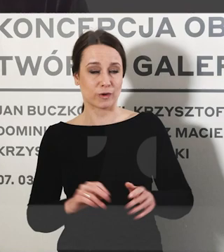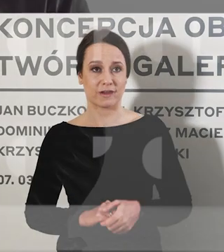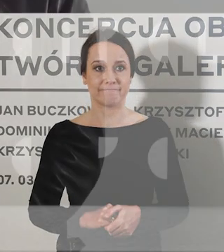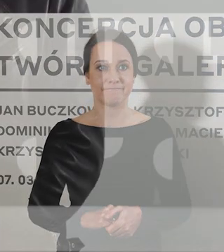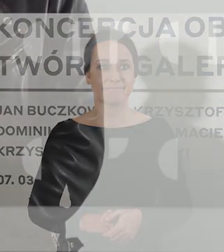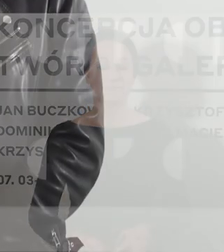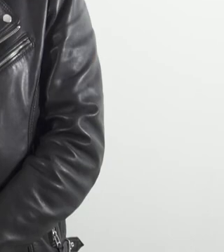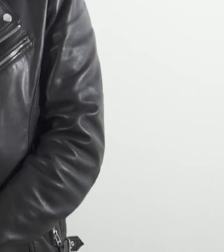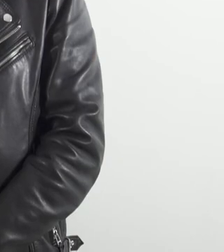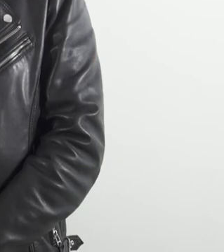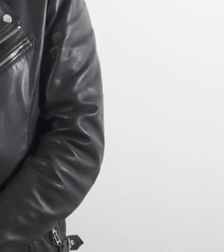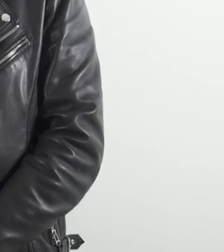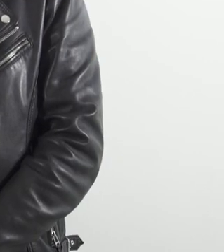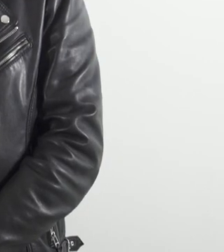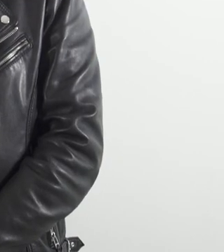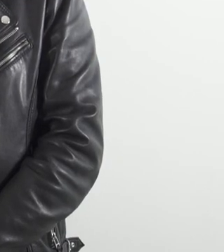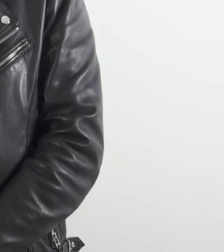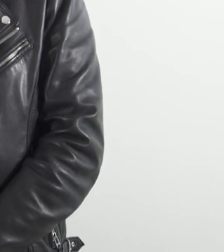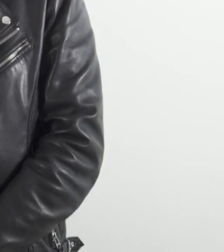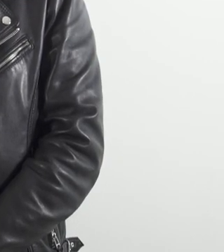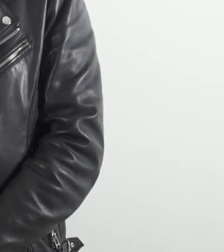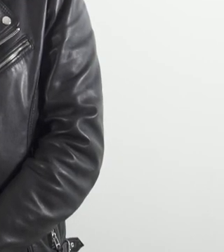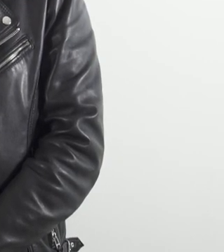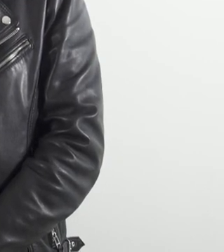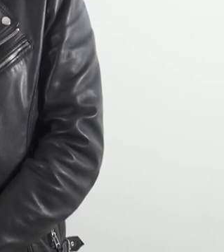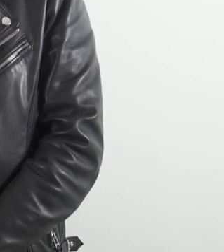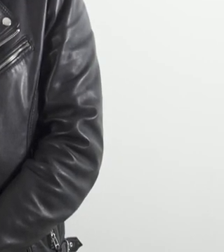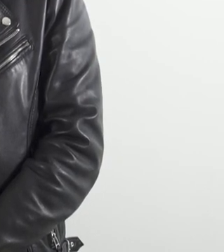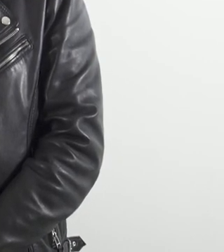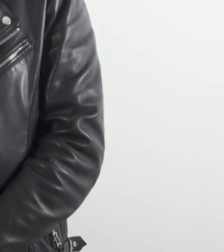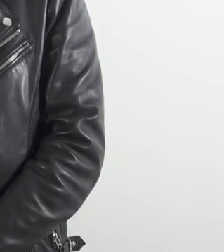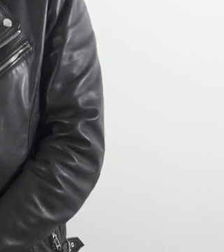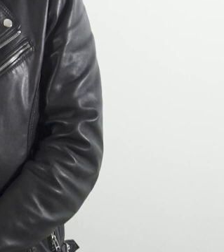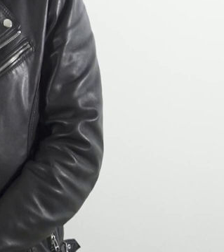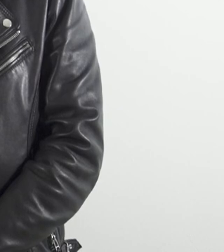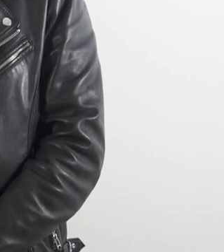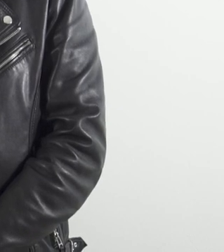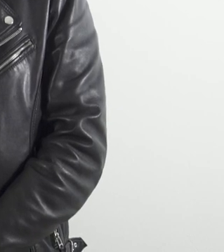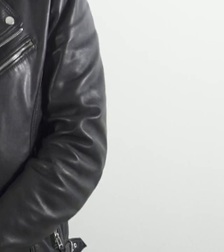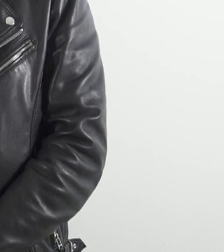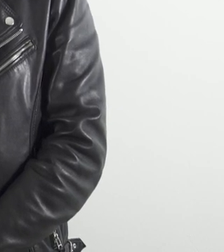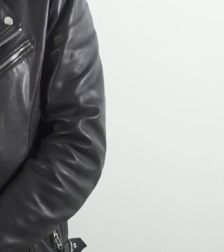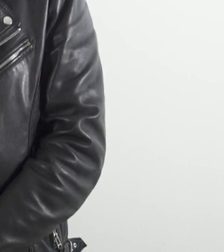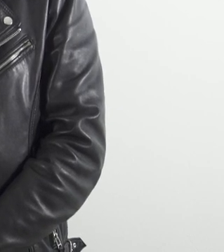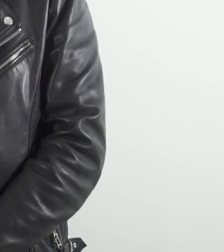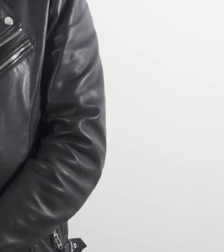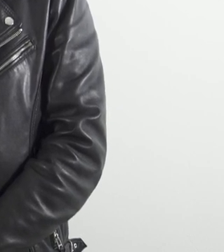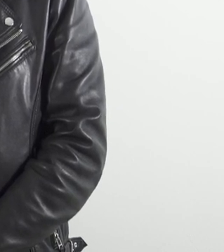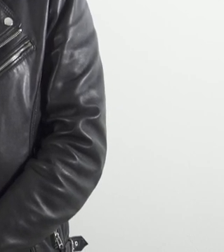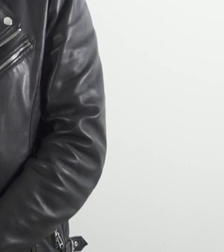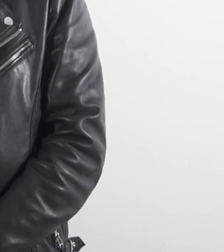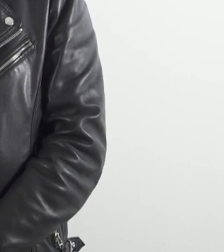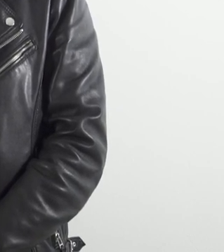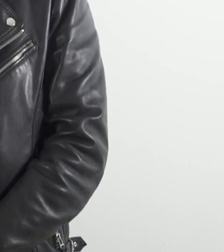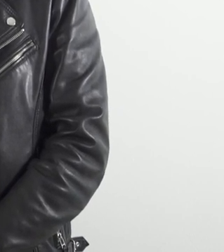obecna wystawa mimo więcej się przy okazji kontekstach historycznych nie jest jednak wystawą